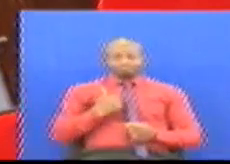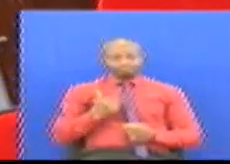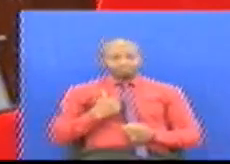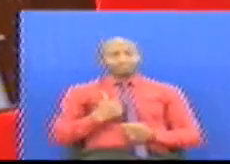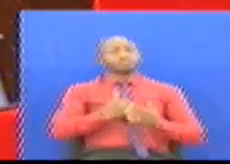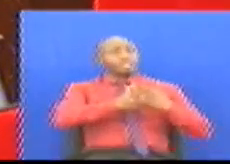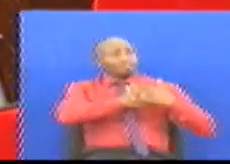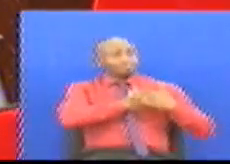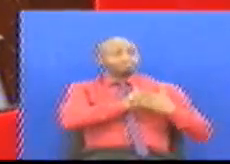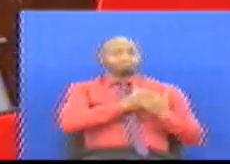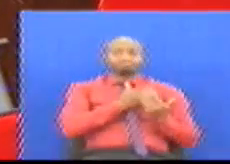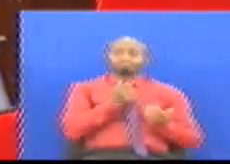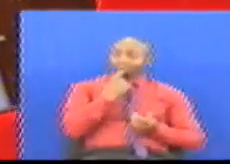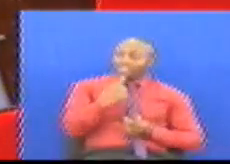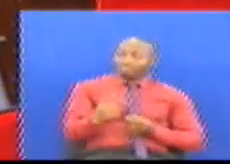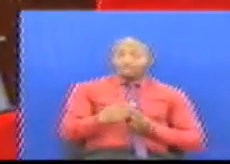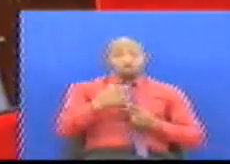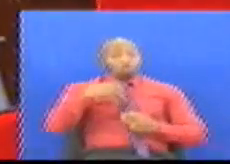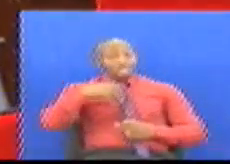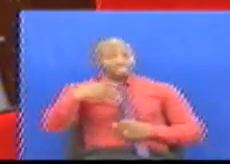ninawiwa kusema kwamba